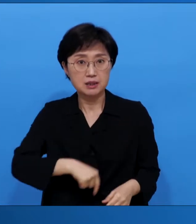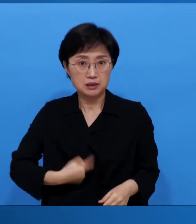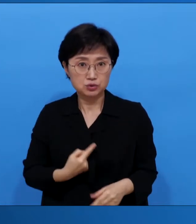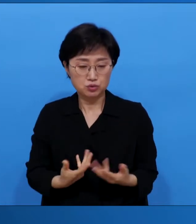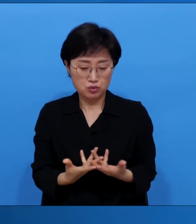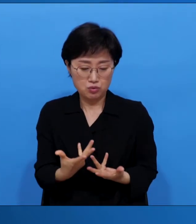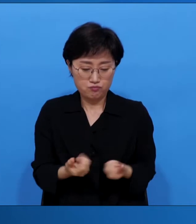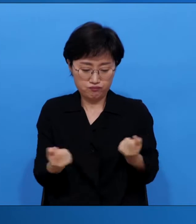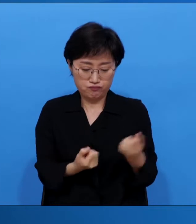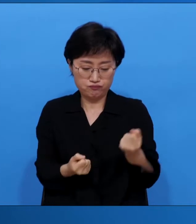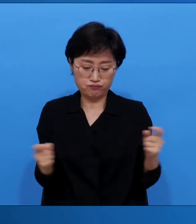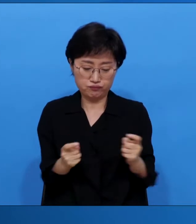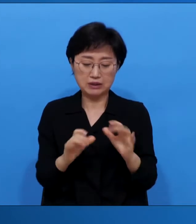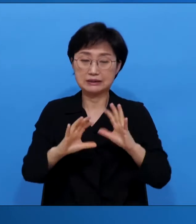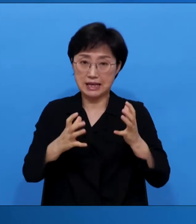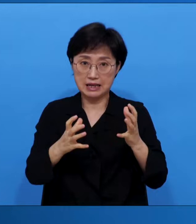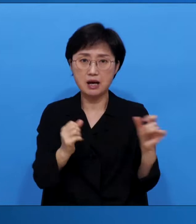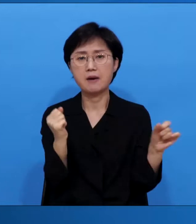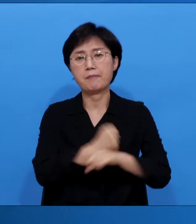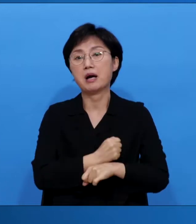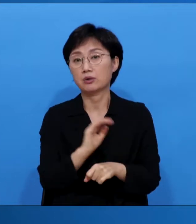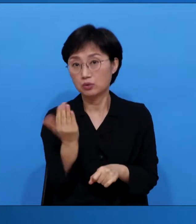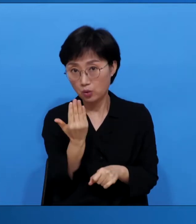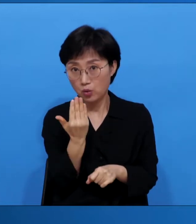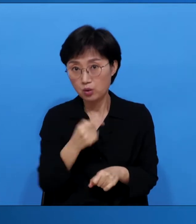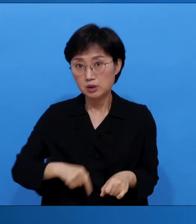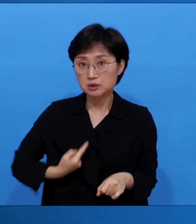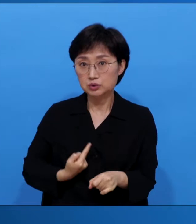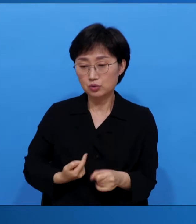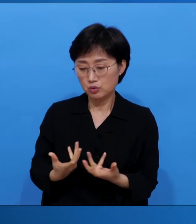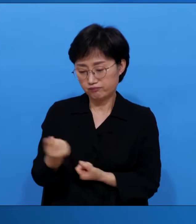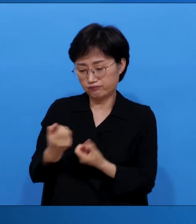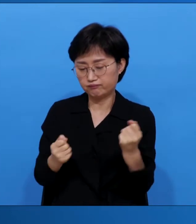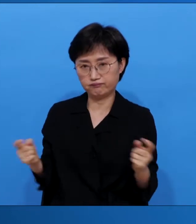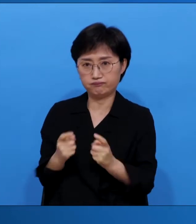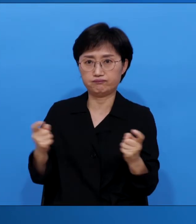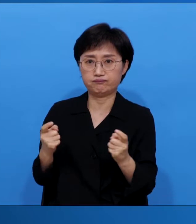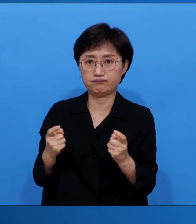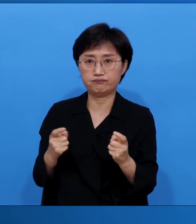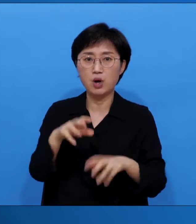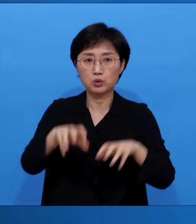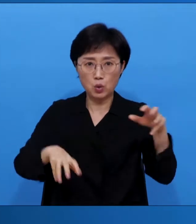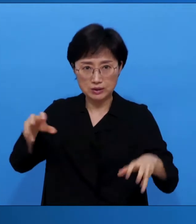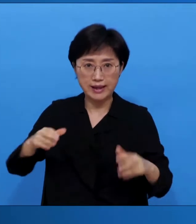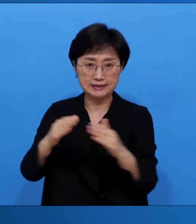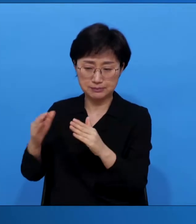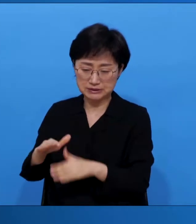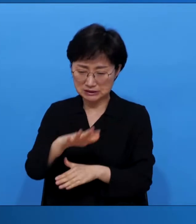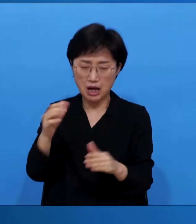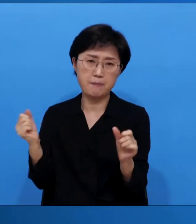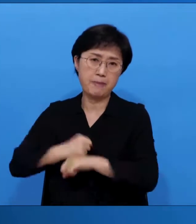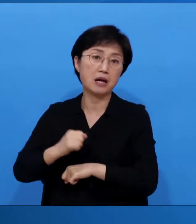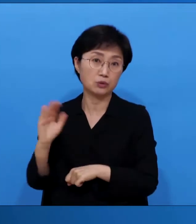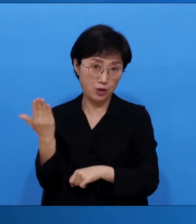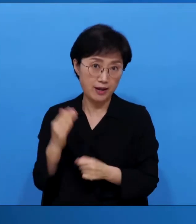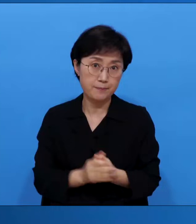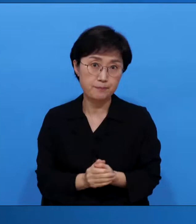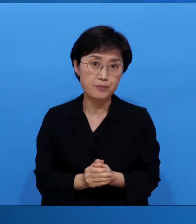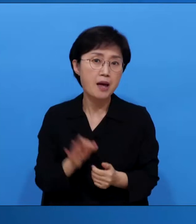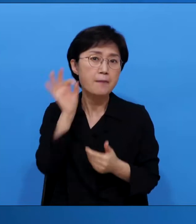스스로 분쟁하는 나라마다 황폐해질 것이요 스스로 분쟁하는 동네나 집마다 서지